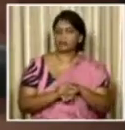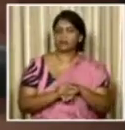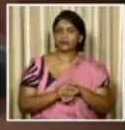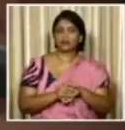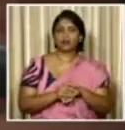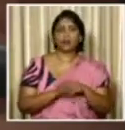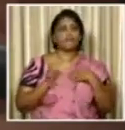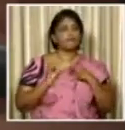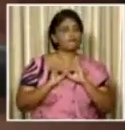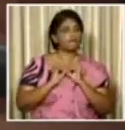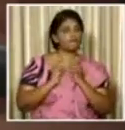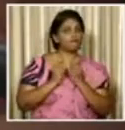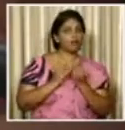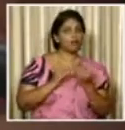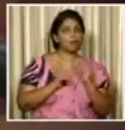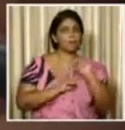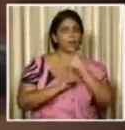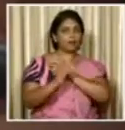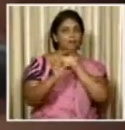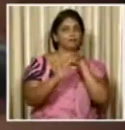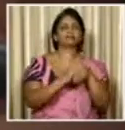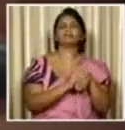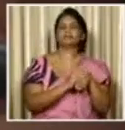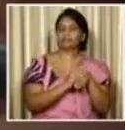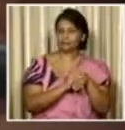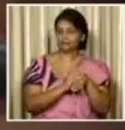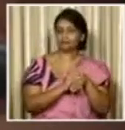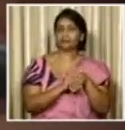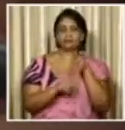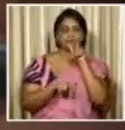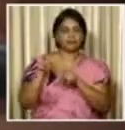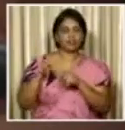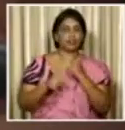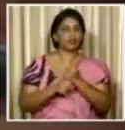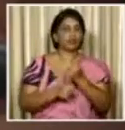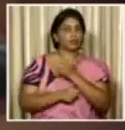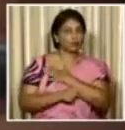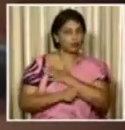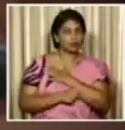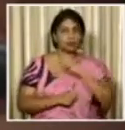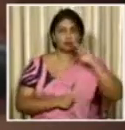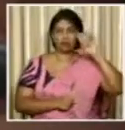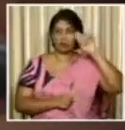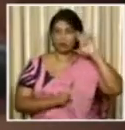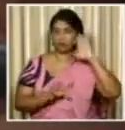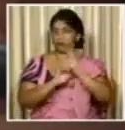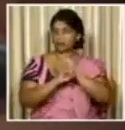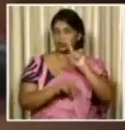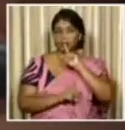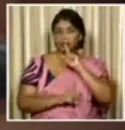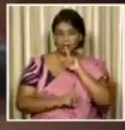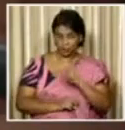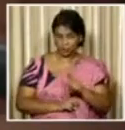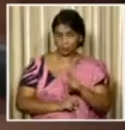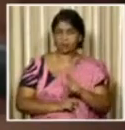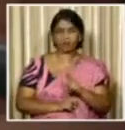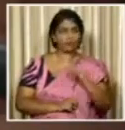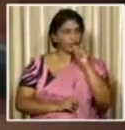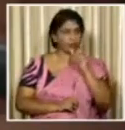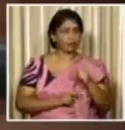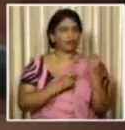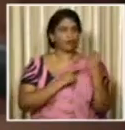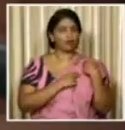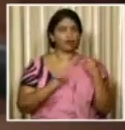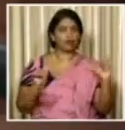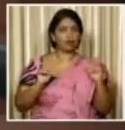Ekena tamange paula genawa ambe parlimente atulata. Habai Gotabaya Rajapaksa divurundila prakasha karala kiwwa. Kisitu tanaturu kada